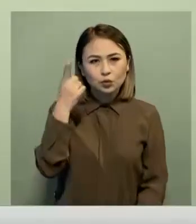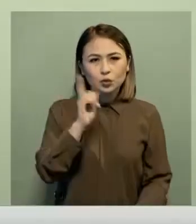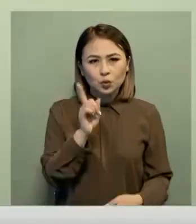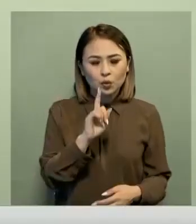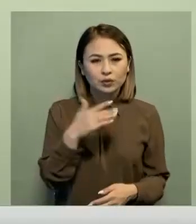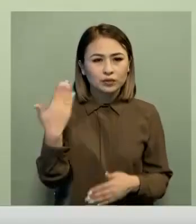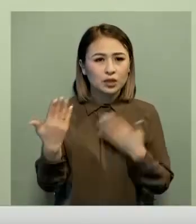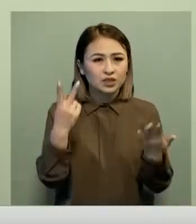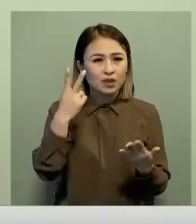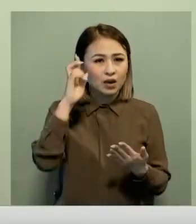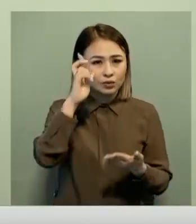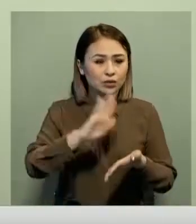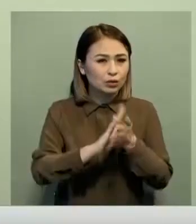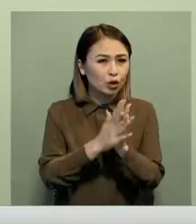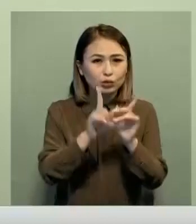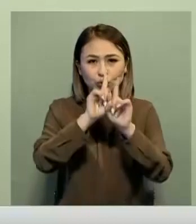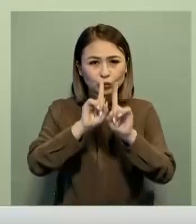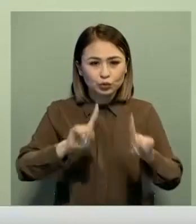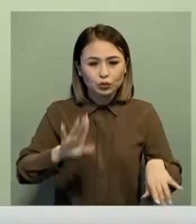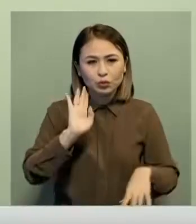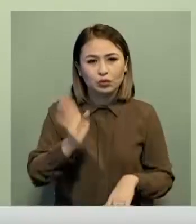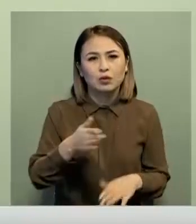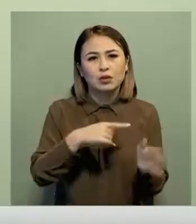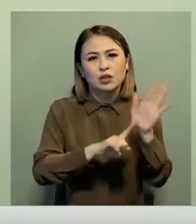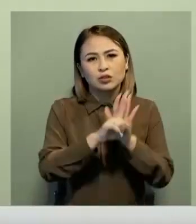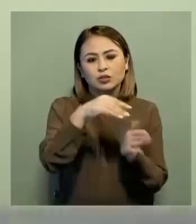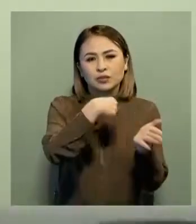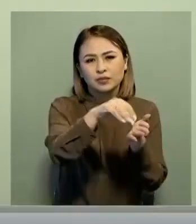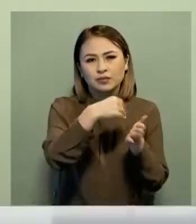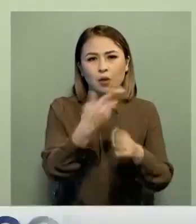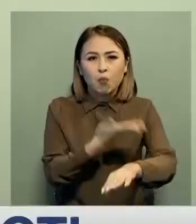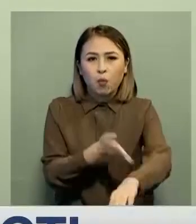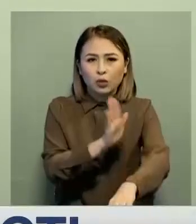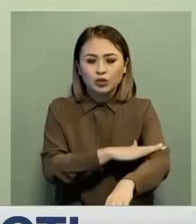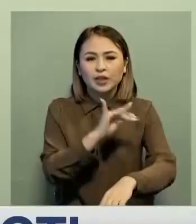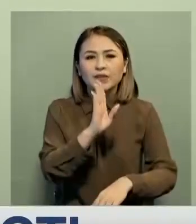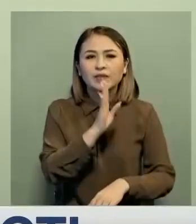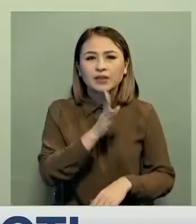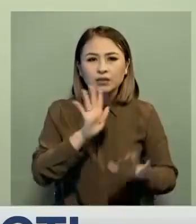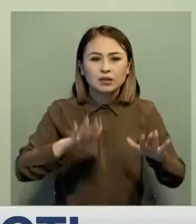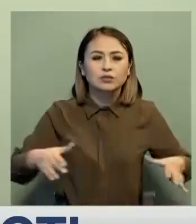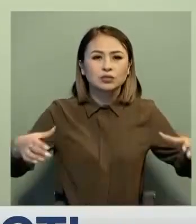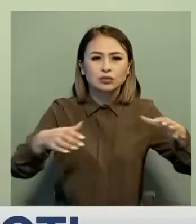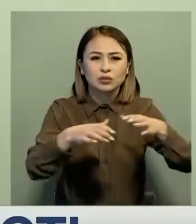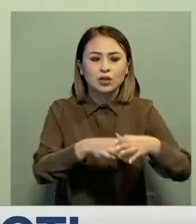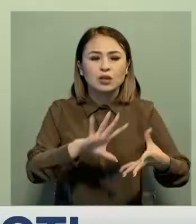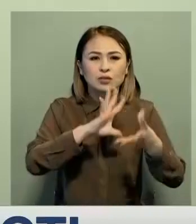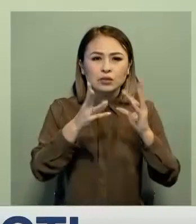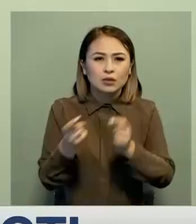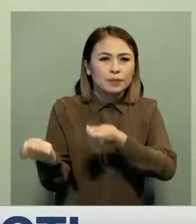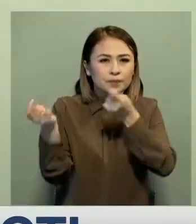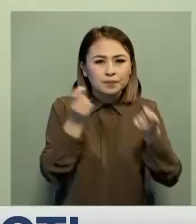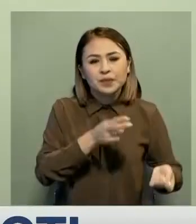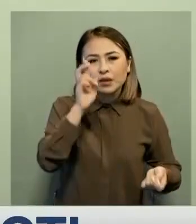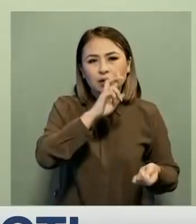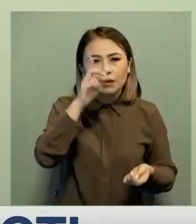келісімге келмесе, Украина бензинді Польша мен Венгриядан сатып ала бастайды. Сондай-ақ теңіз тасымалы тағы бар. Мазала Украинаға дизельдік отын теңіз